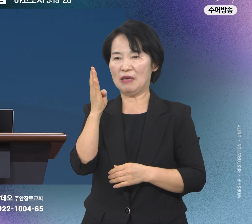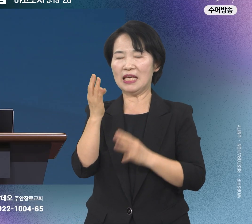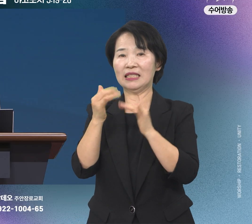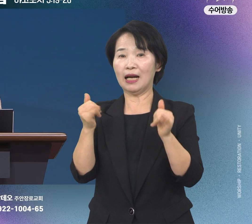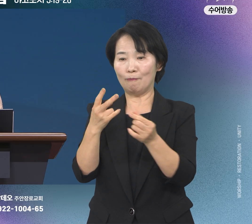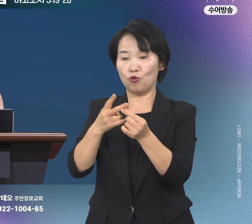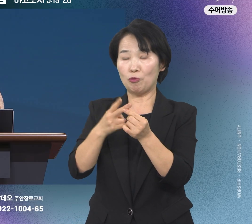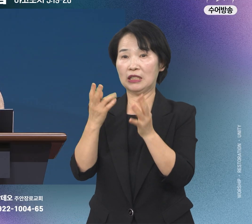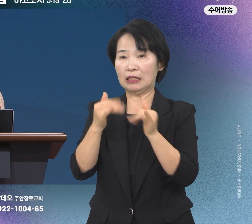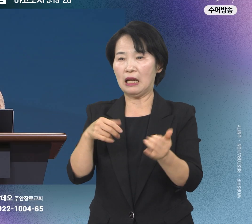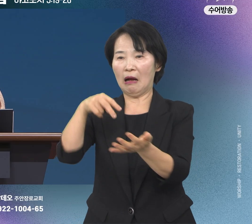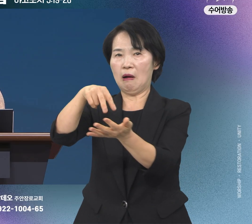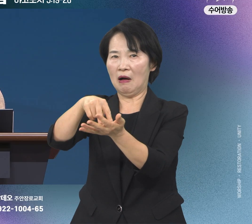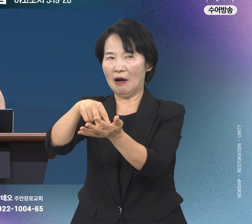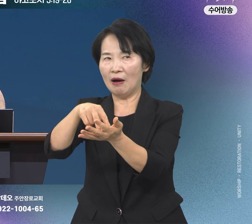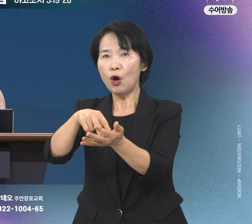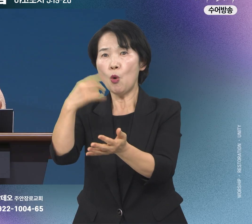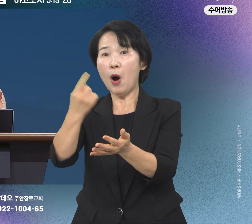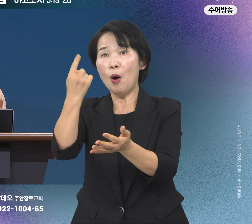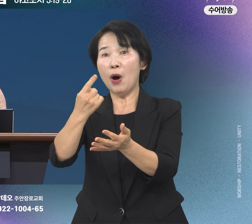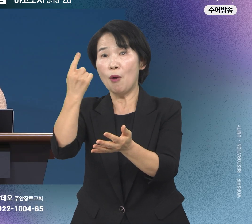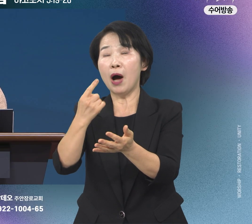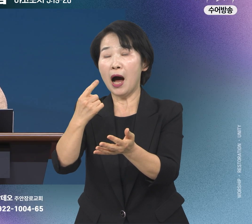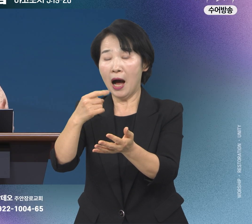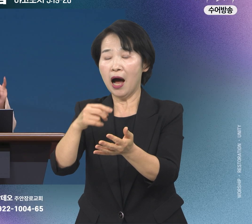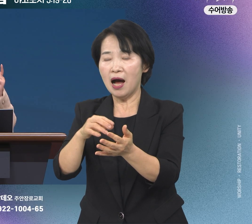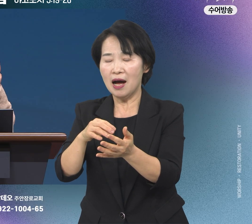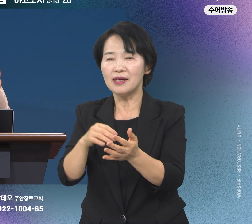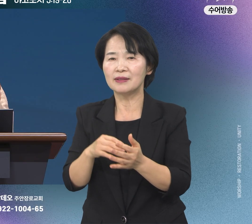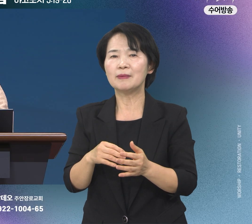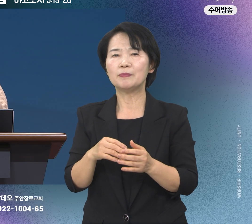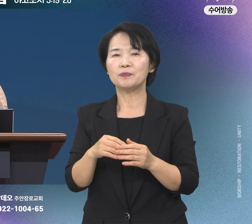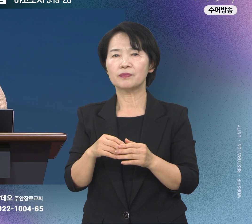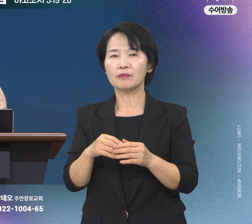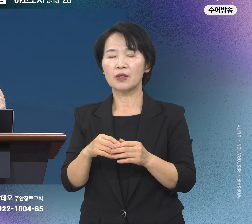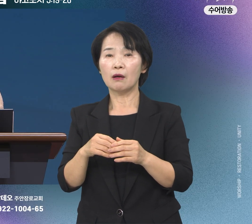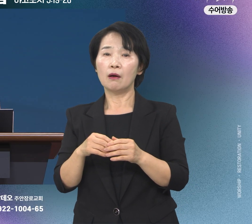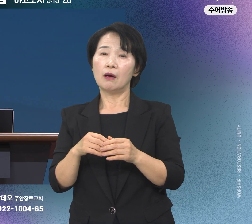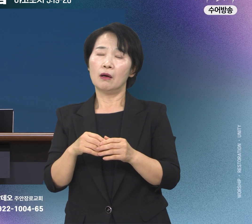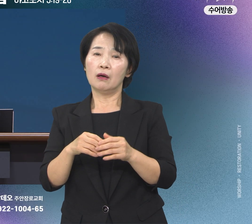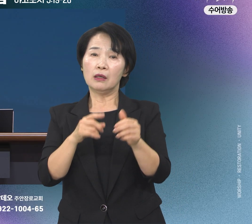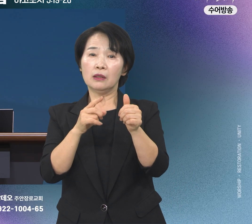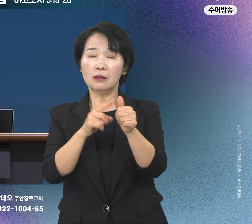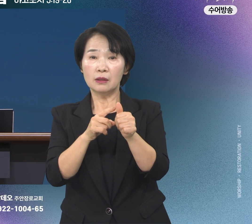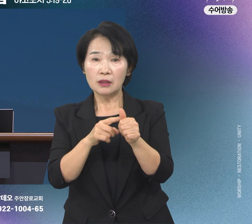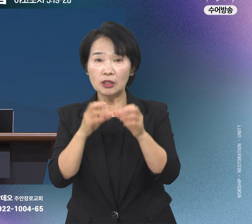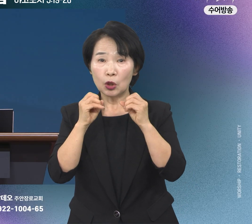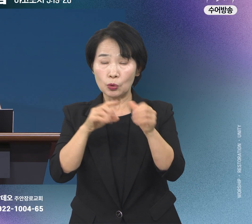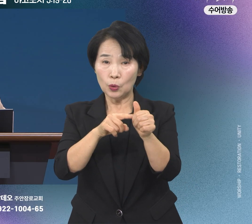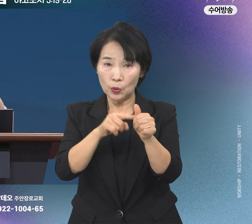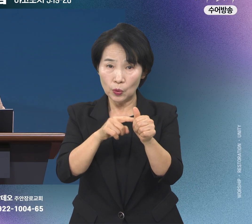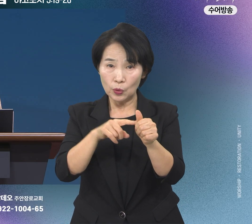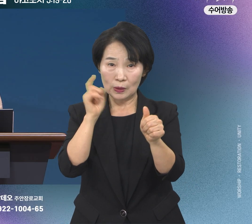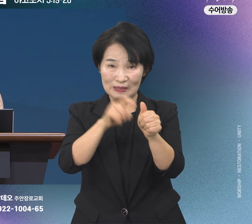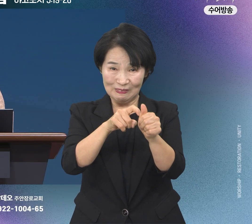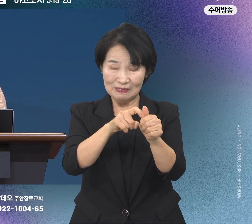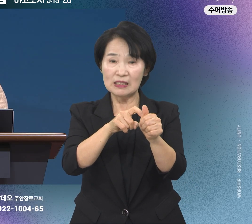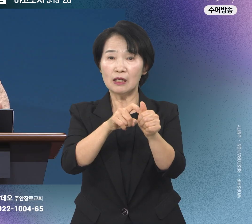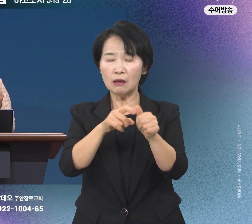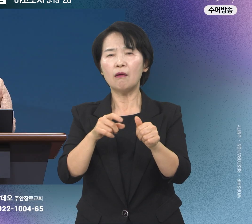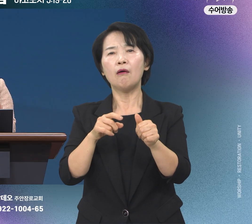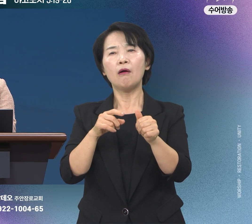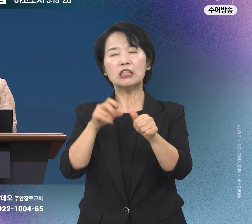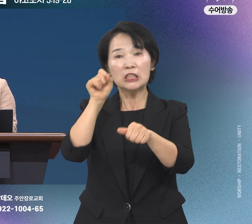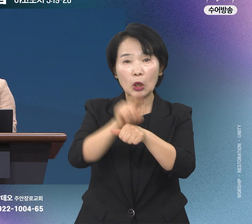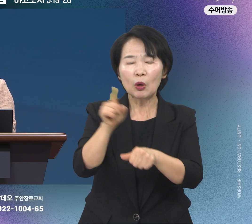이제 신천지 C를 배치할 계획입니다. 근데 신천지는 이 전도 대상자가 낯선 사람과 이야기를 잘